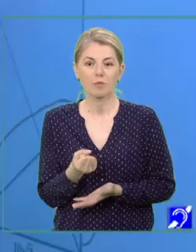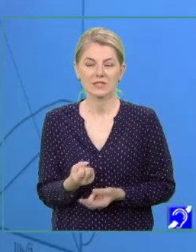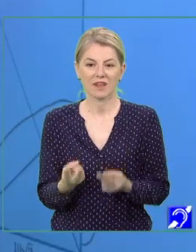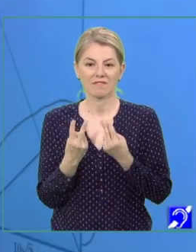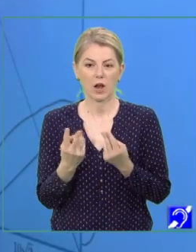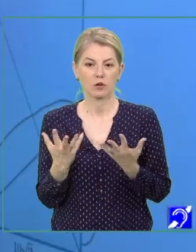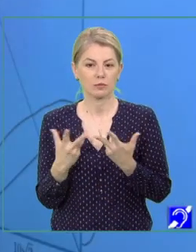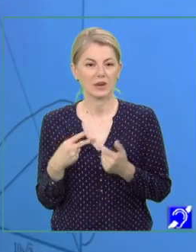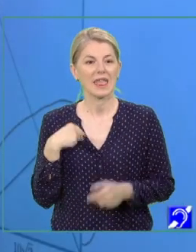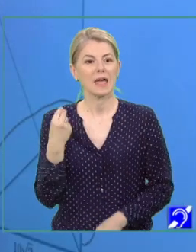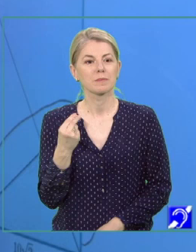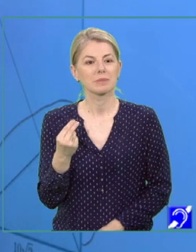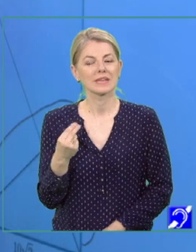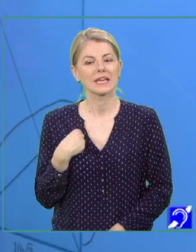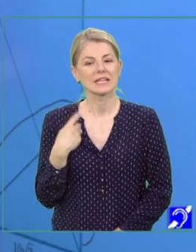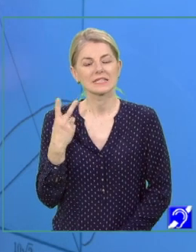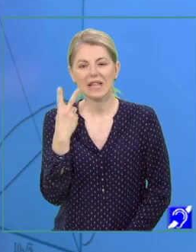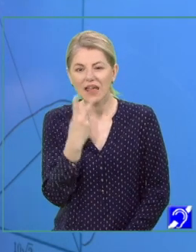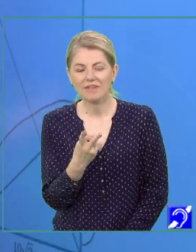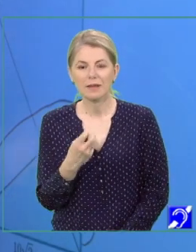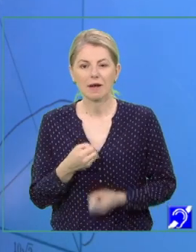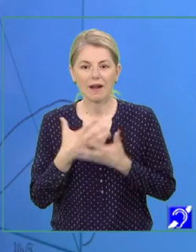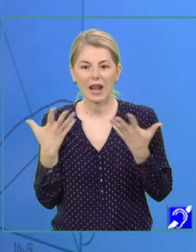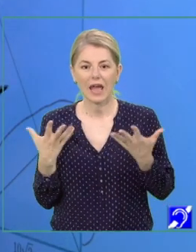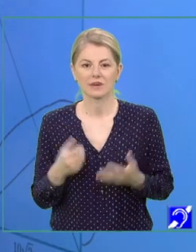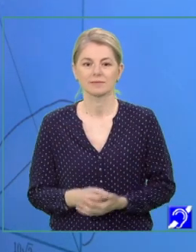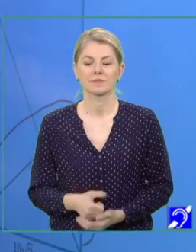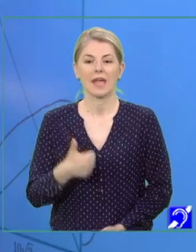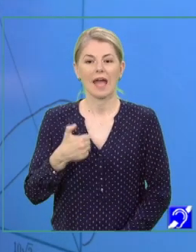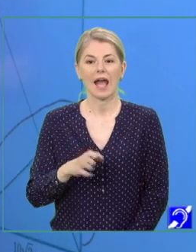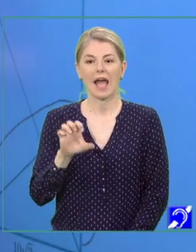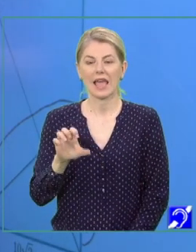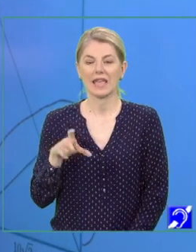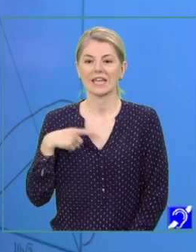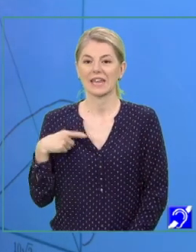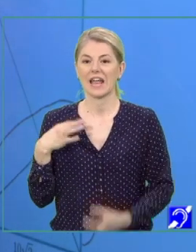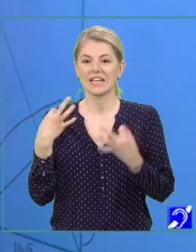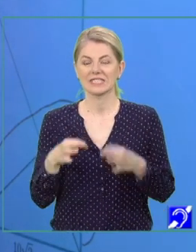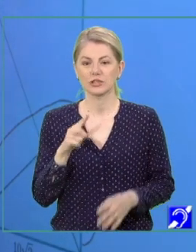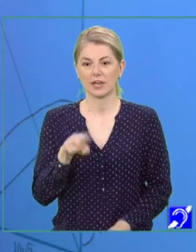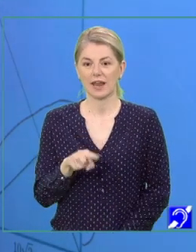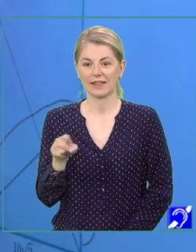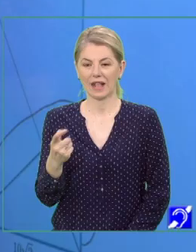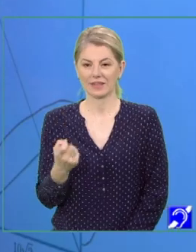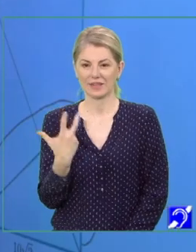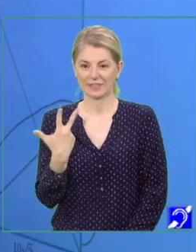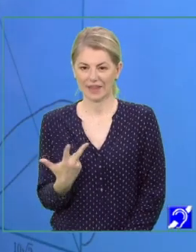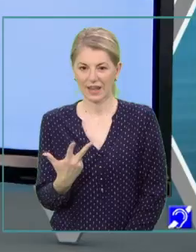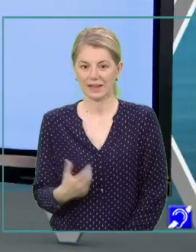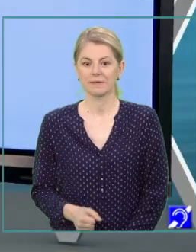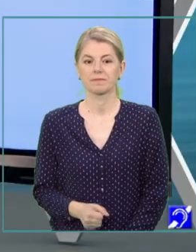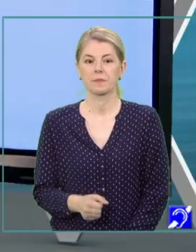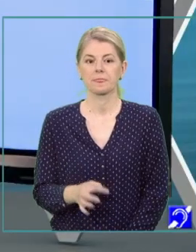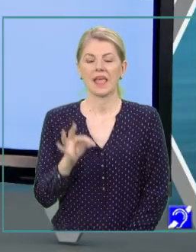valori numerice, e bine să le interpretăm. Tot AE era 10 radical din 3, iar